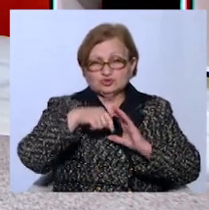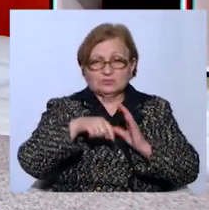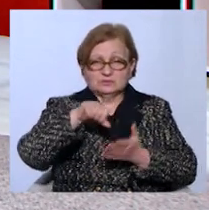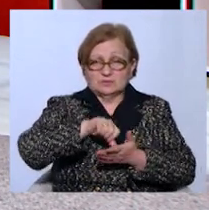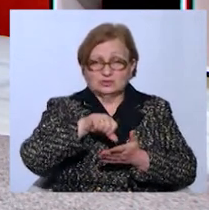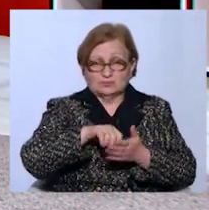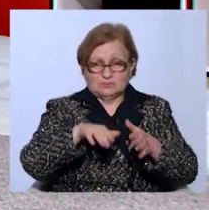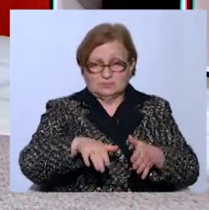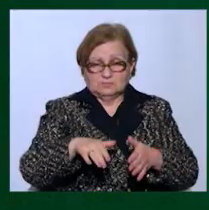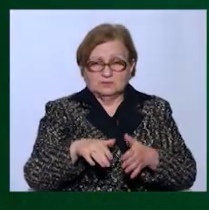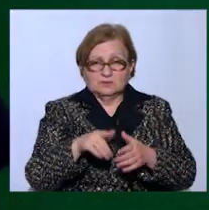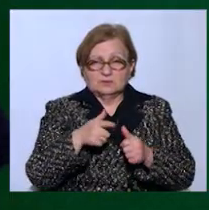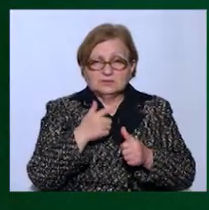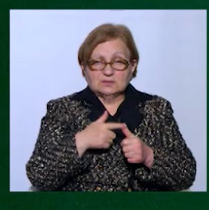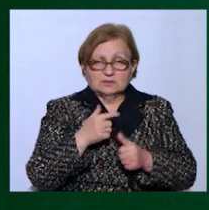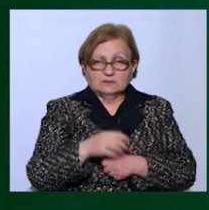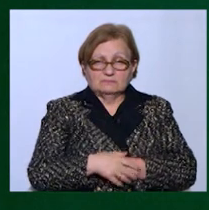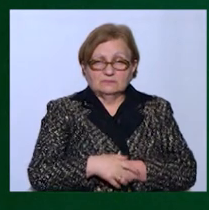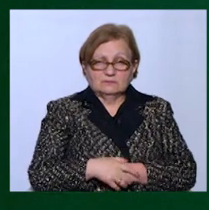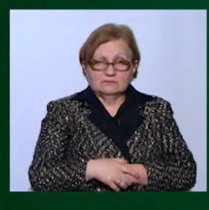ხო მაგას სახელად ქვია